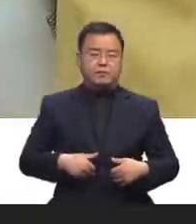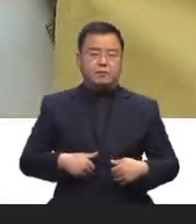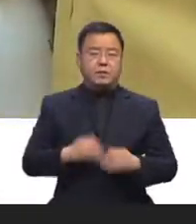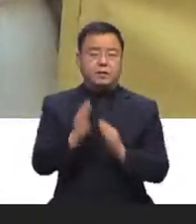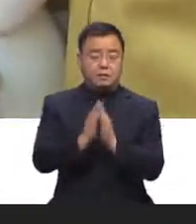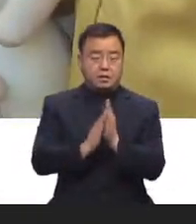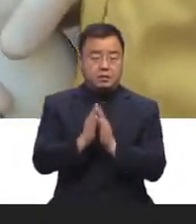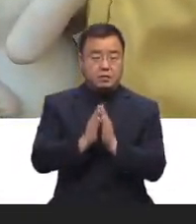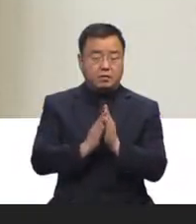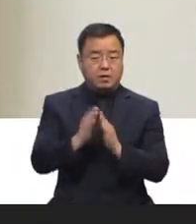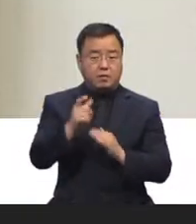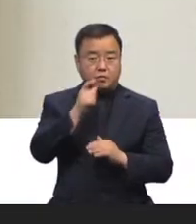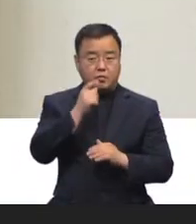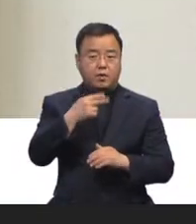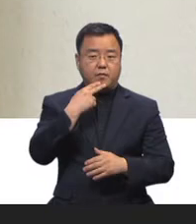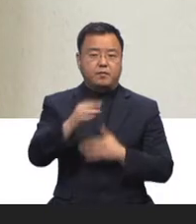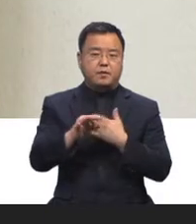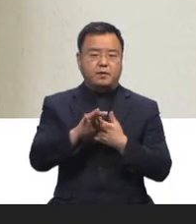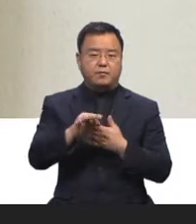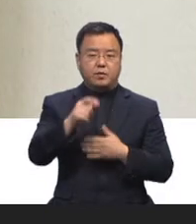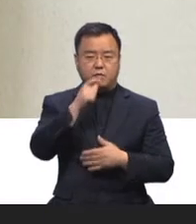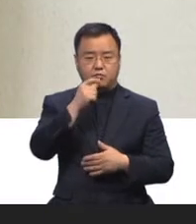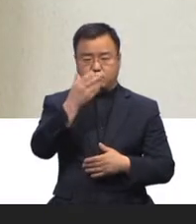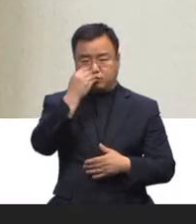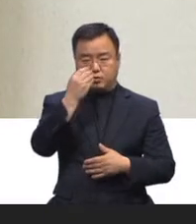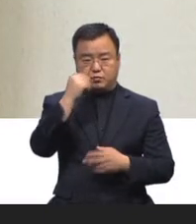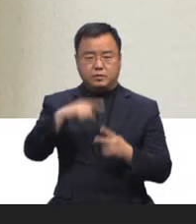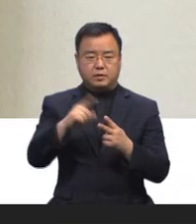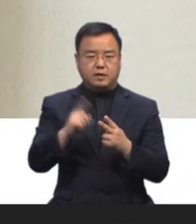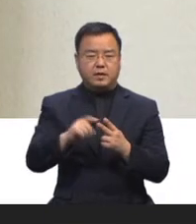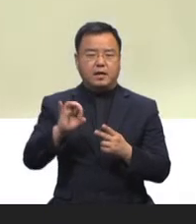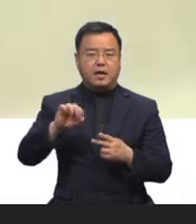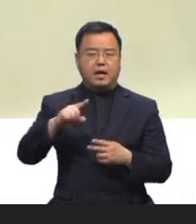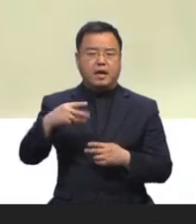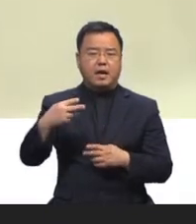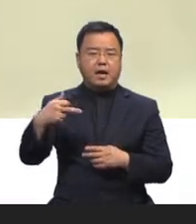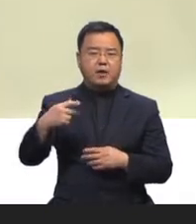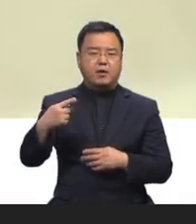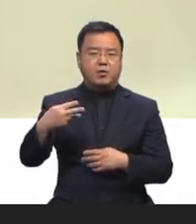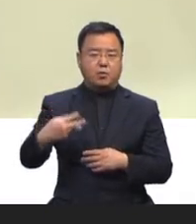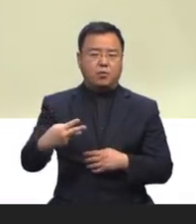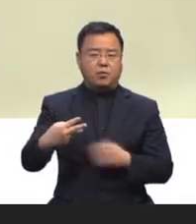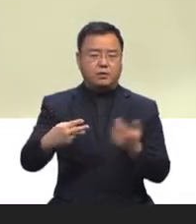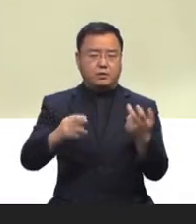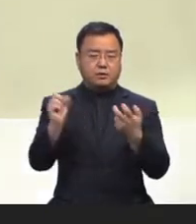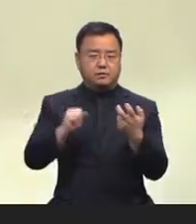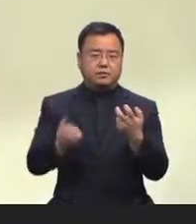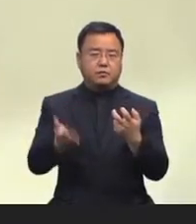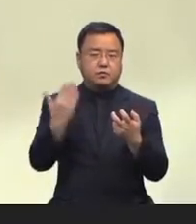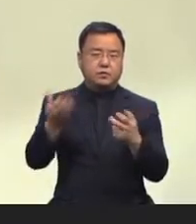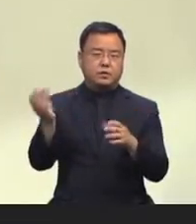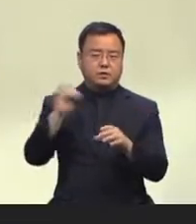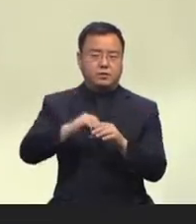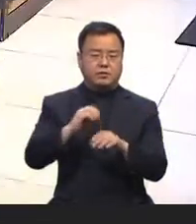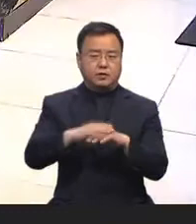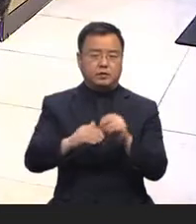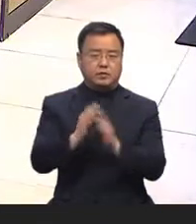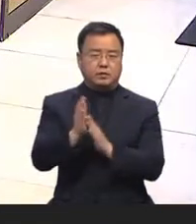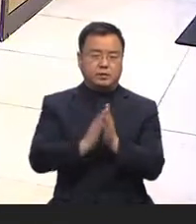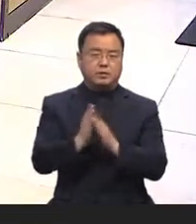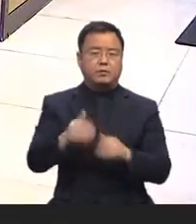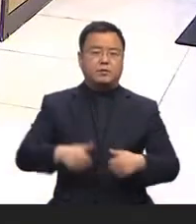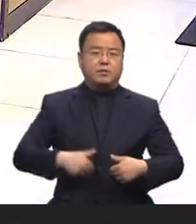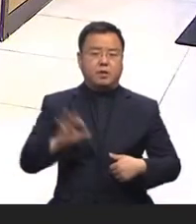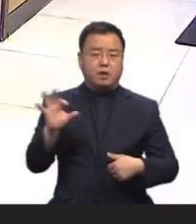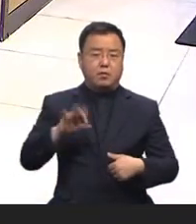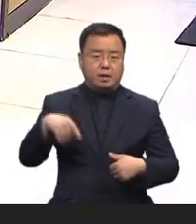물티슈 대신 알콜이 70% 이상 들어간 손 세정제를 이용하는 것이 좋습니다 화장실에 다녀온 뒤 는